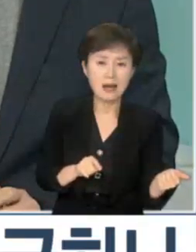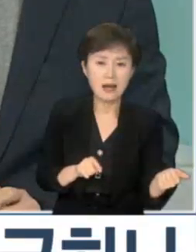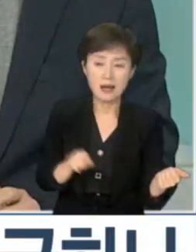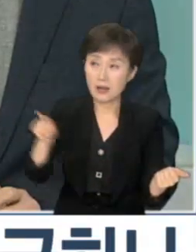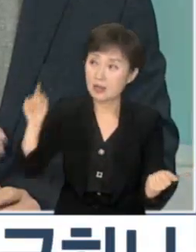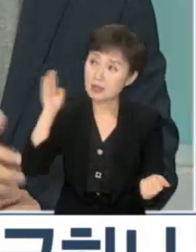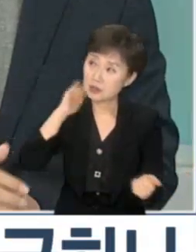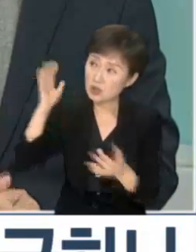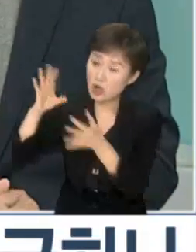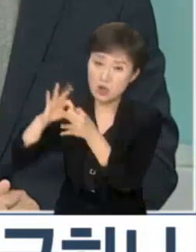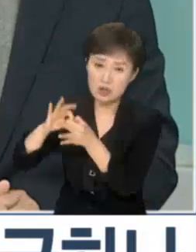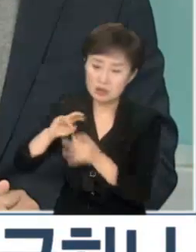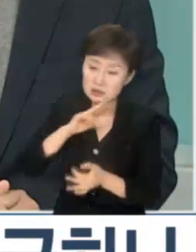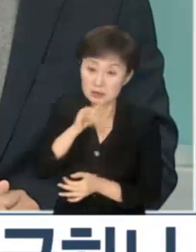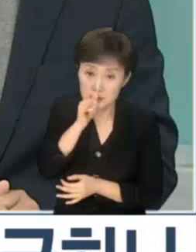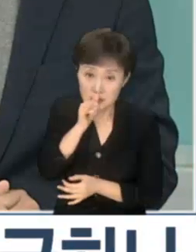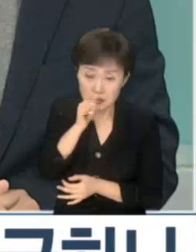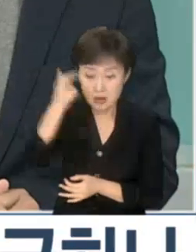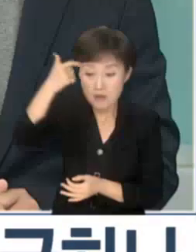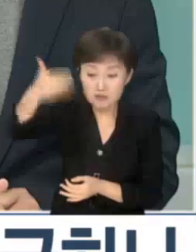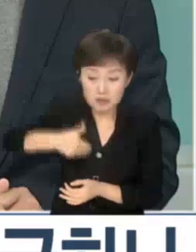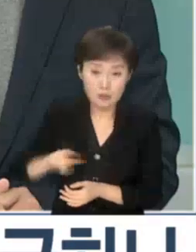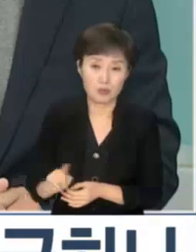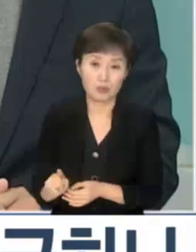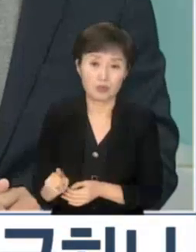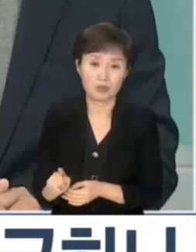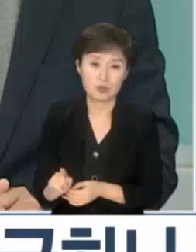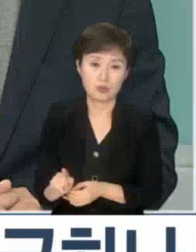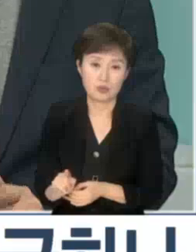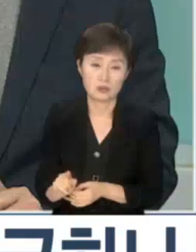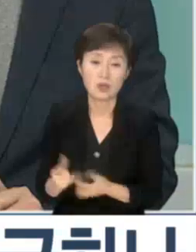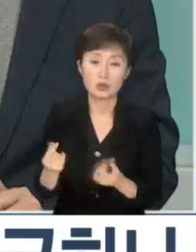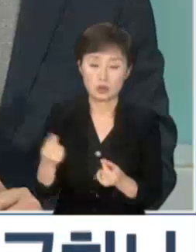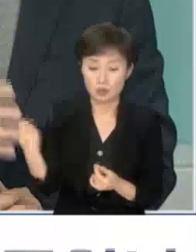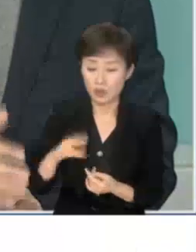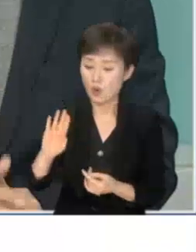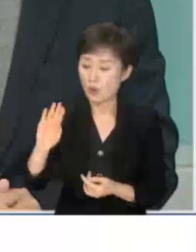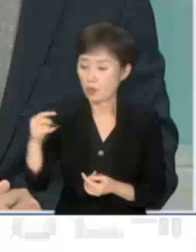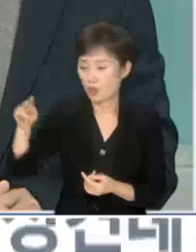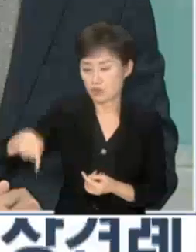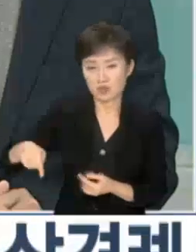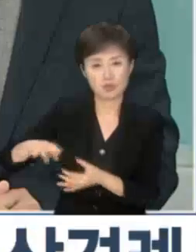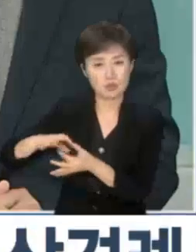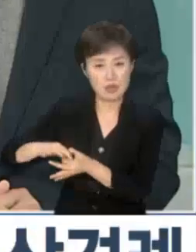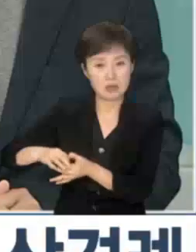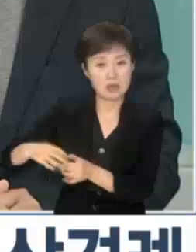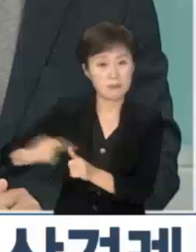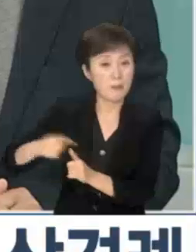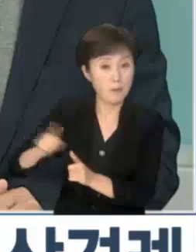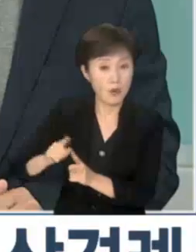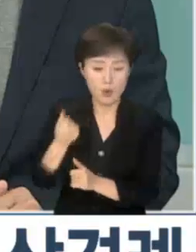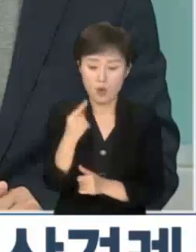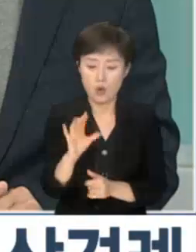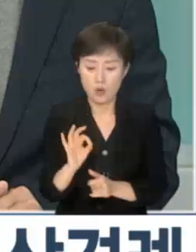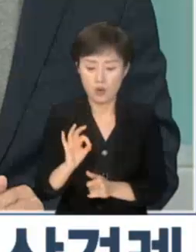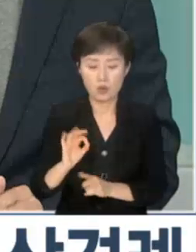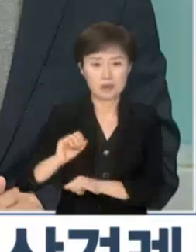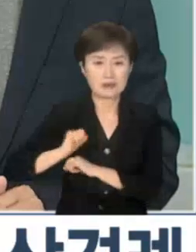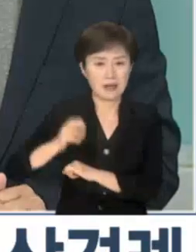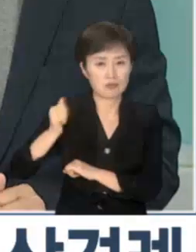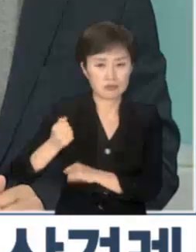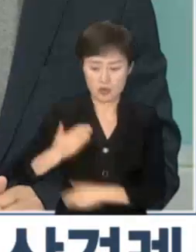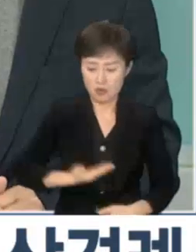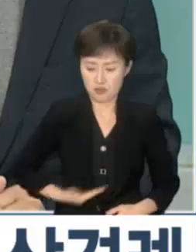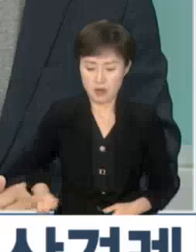연관돼 있다라는 의혹이 있잖아요. 그거와 관련된 입장은 무엇이냐? 그리고 보수층조차도 비판하고 있는 홍범도 장군 흉상 철거에